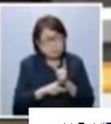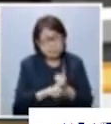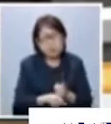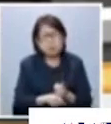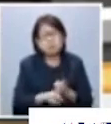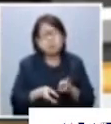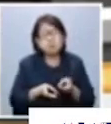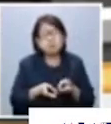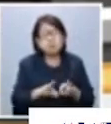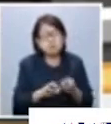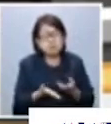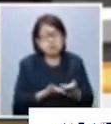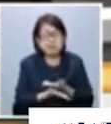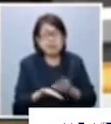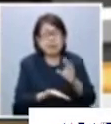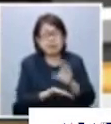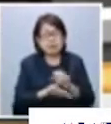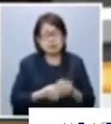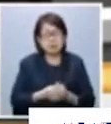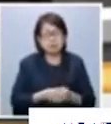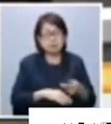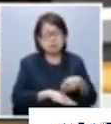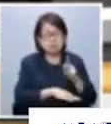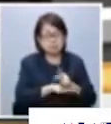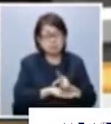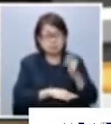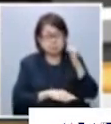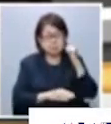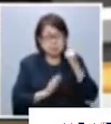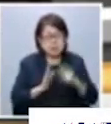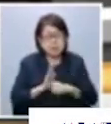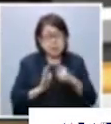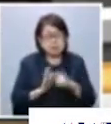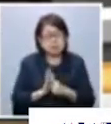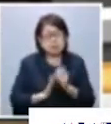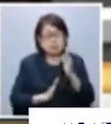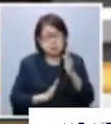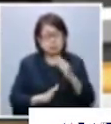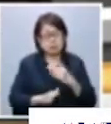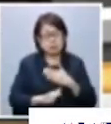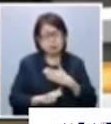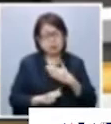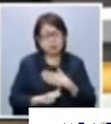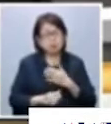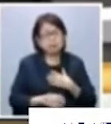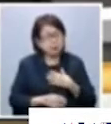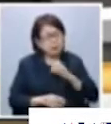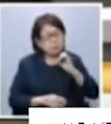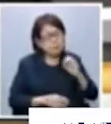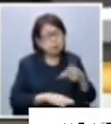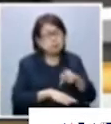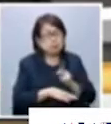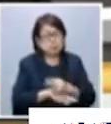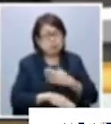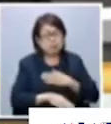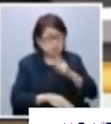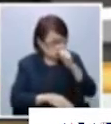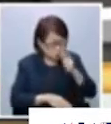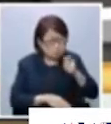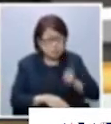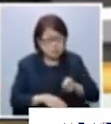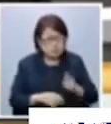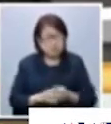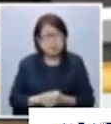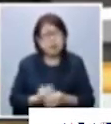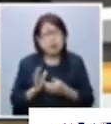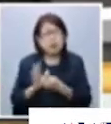ำปีท่านประธานที่เคารพครับเหตุผลต่อไปที่ผมต้องกราบเรียนประธานด้วยความเคารพครับจริงๆร้อยละ15